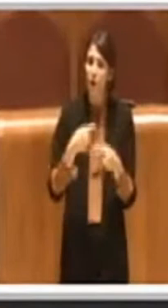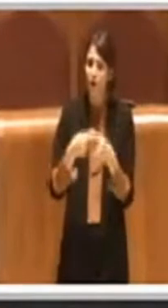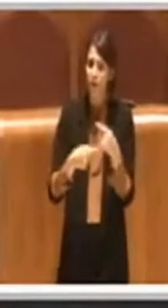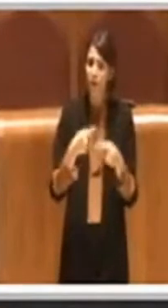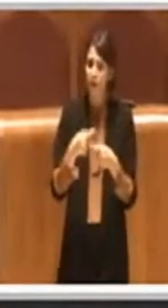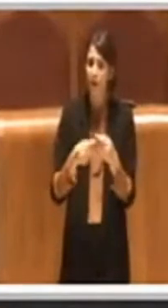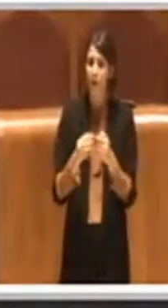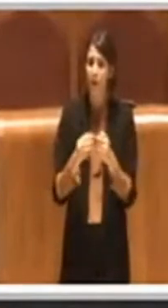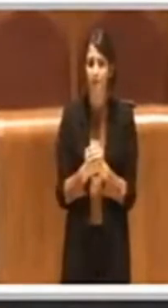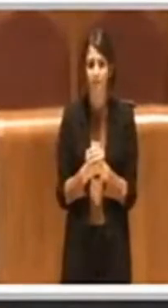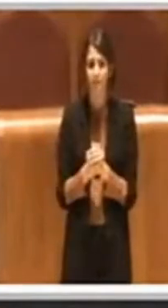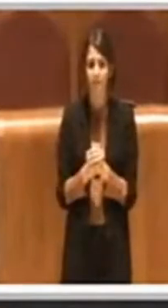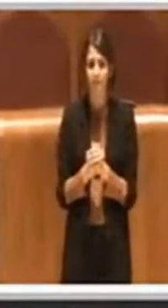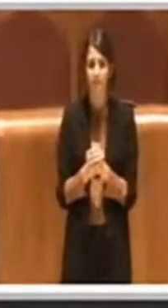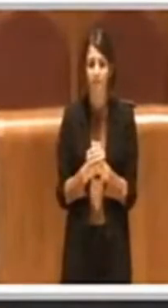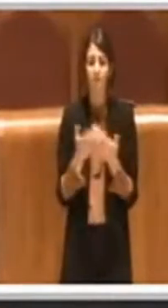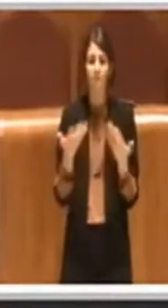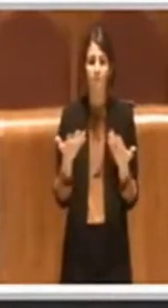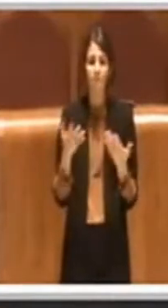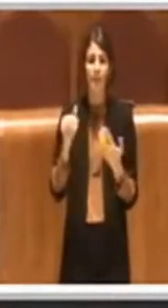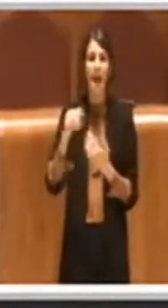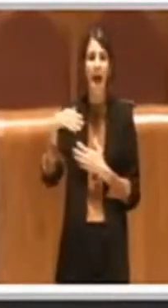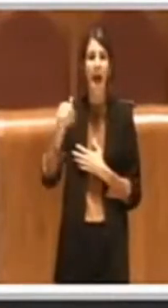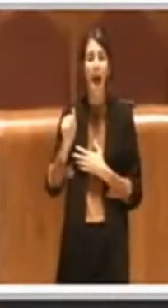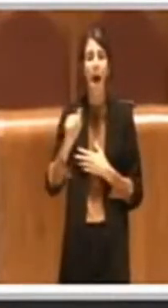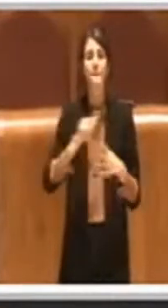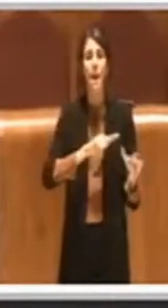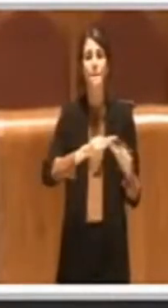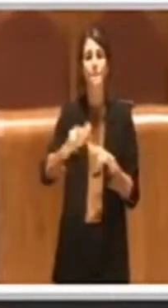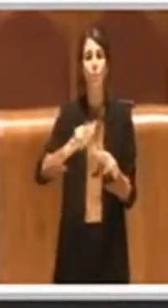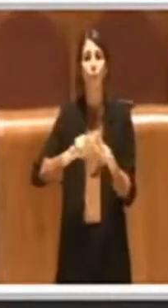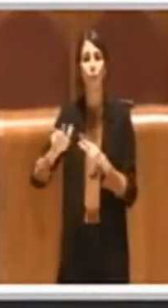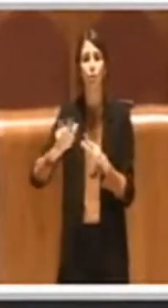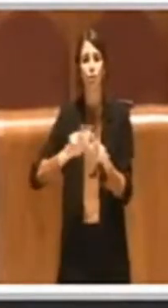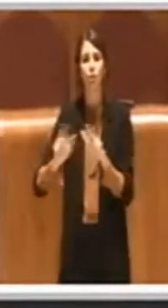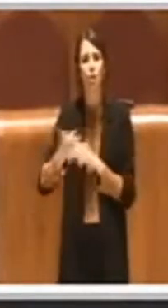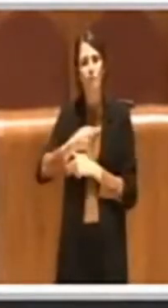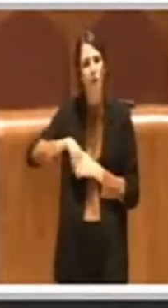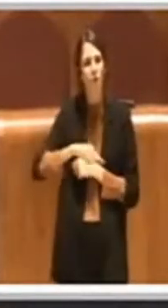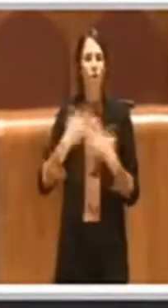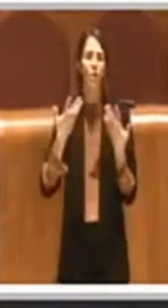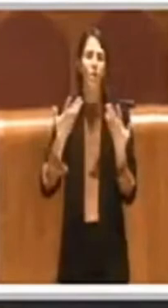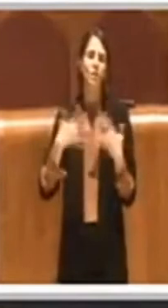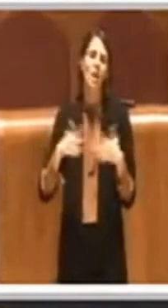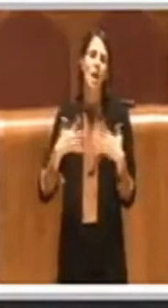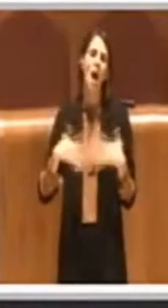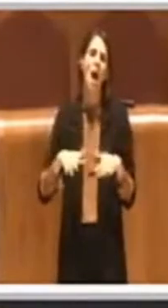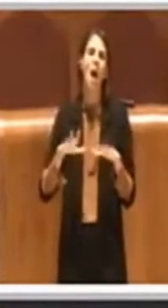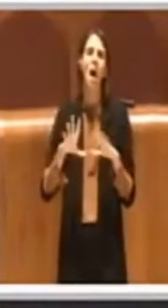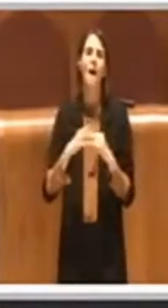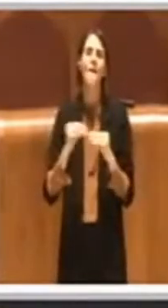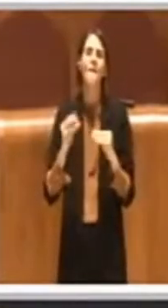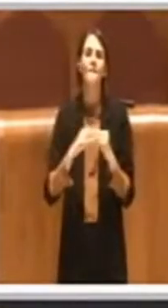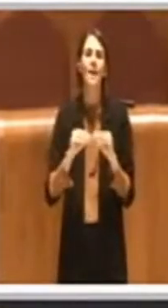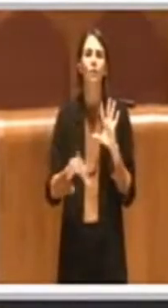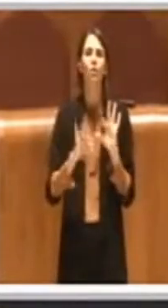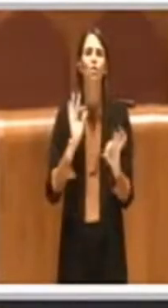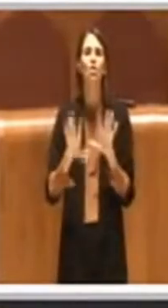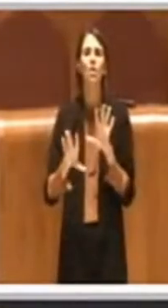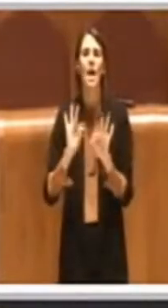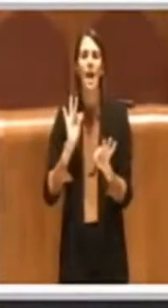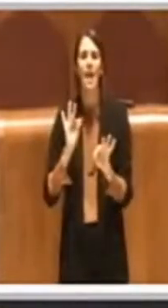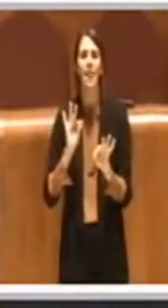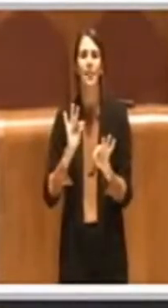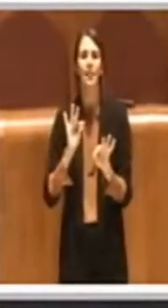per quanto riguarda le ama di municipio non abbiamo fatto diversi atti di indirizzo su questo aspetto specifico e